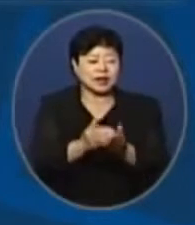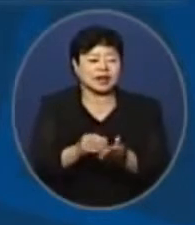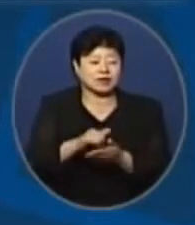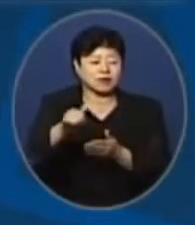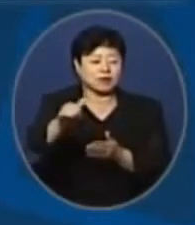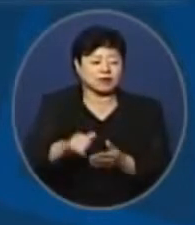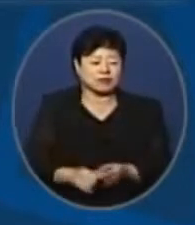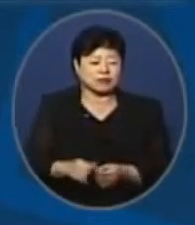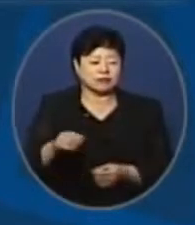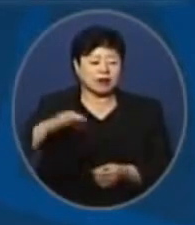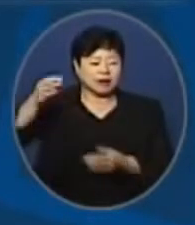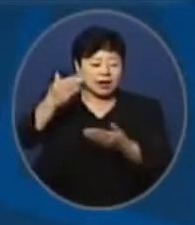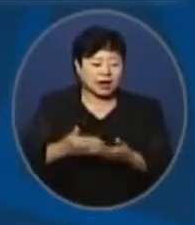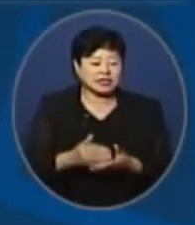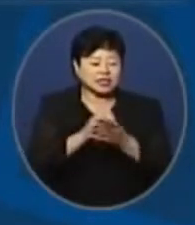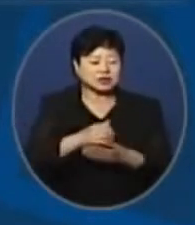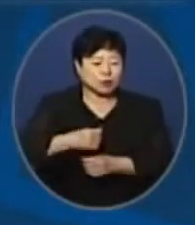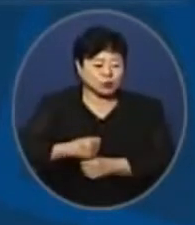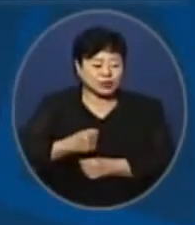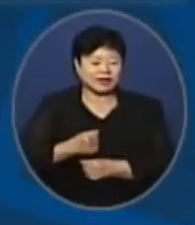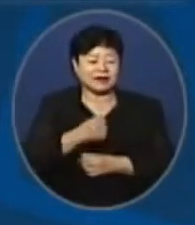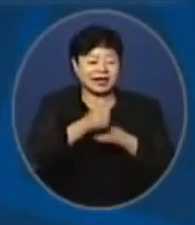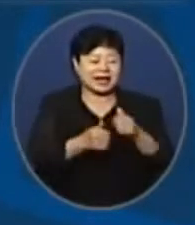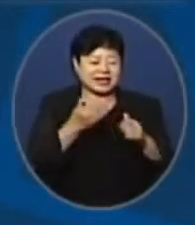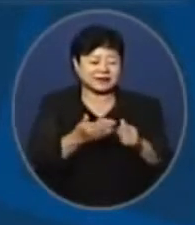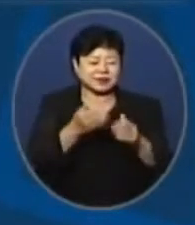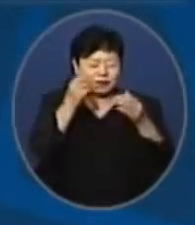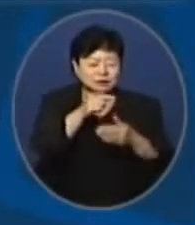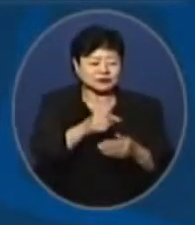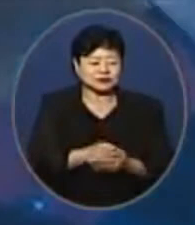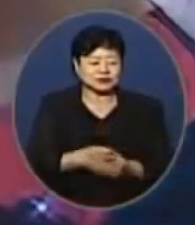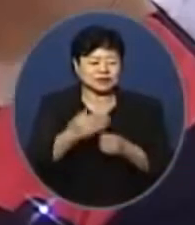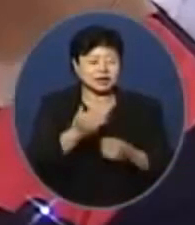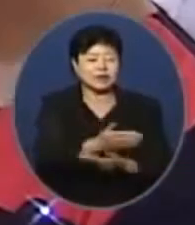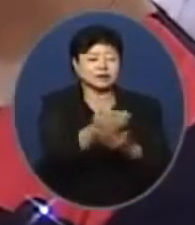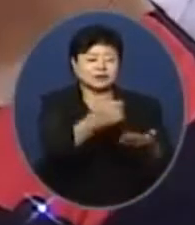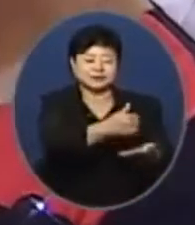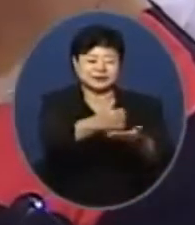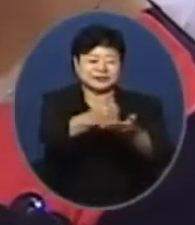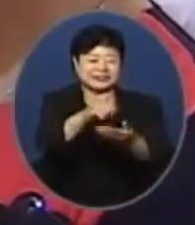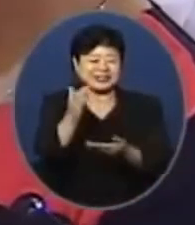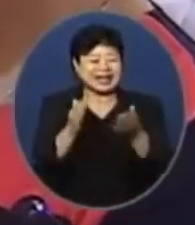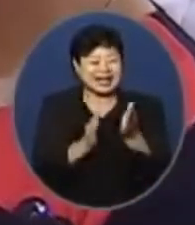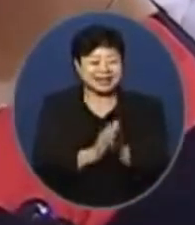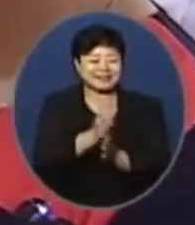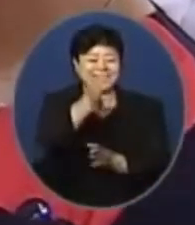공식적인 기도 군대가 창설되었습니다. 하나님은 고난 중에도 은혜를 베푸시는 분이십니다.